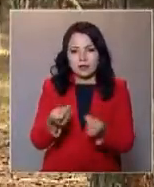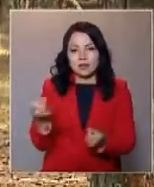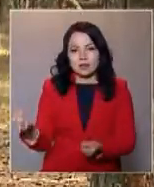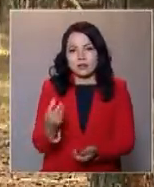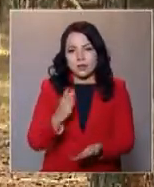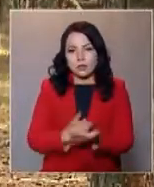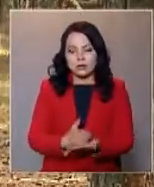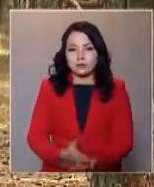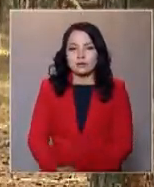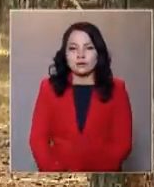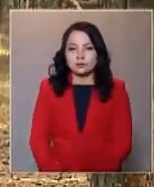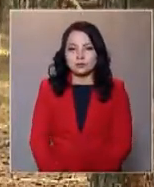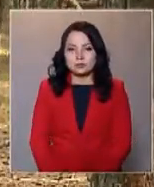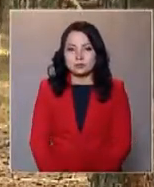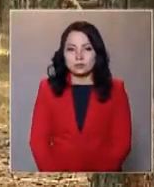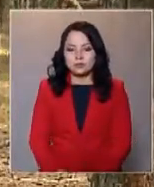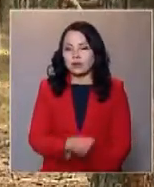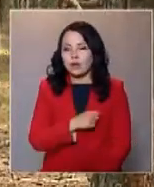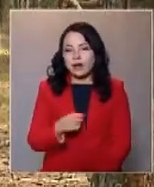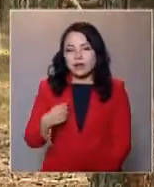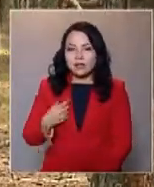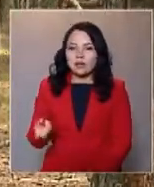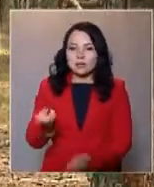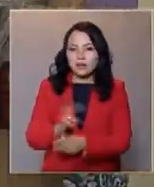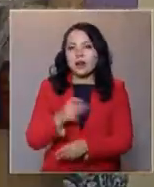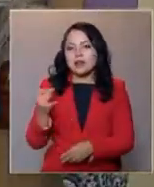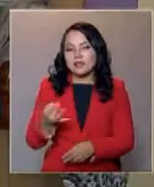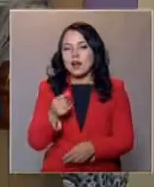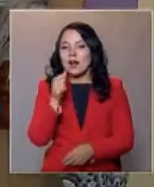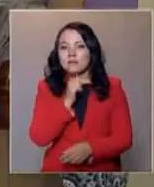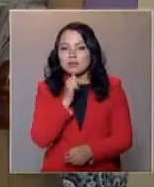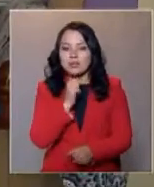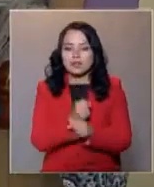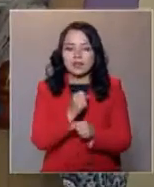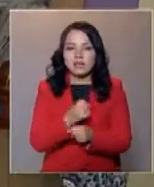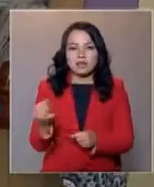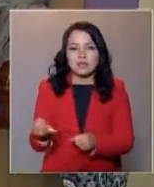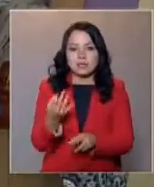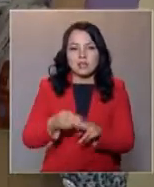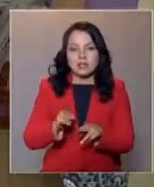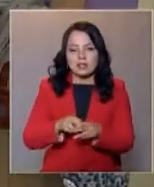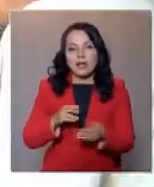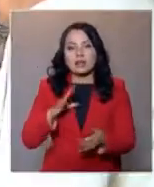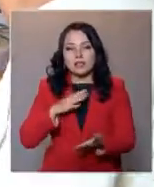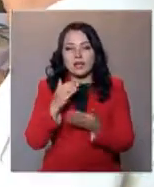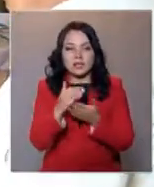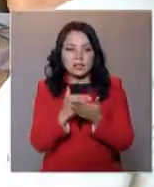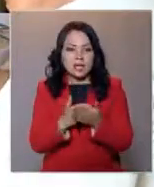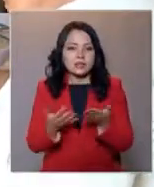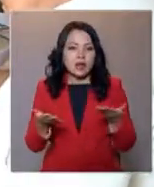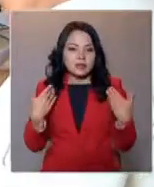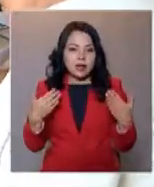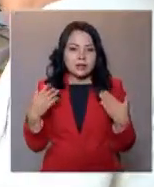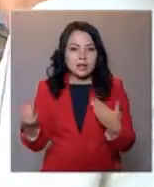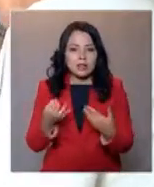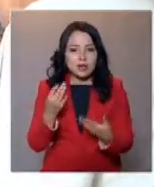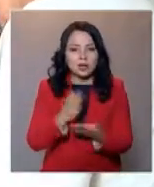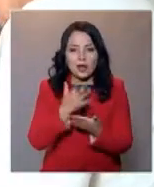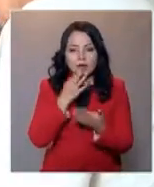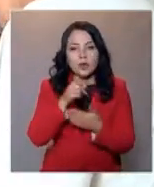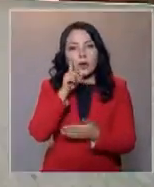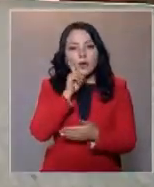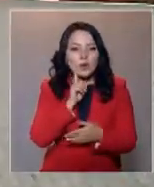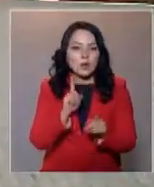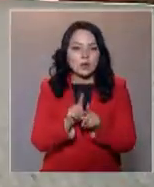охота себя испытать, пройти. Смогут ли они этого? Впрочем, среднестатистического отдыхающего интересует именно